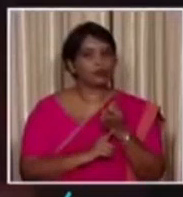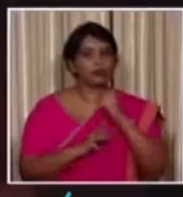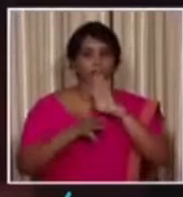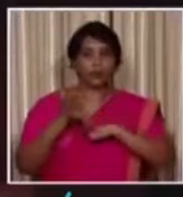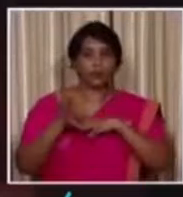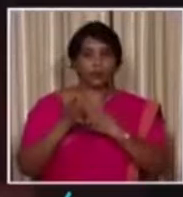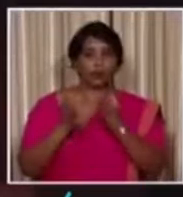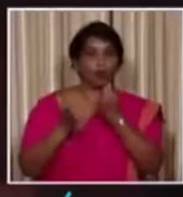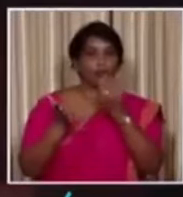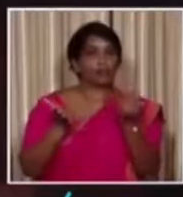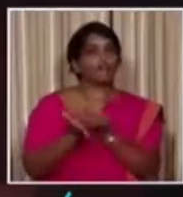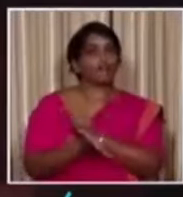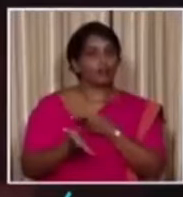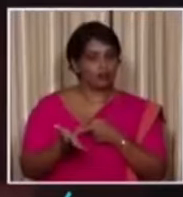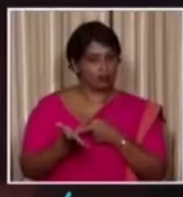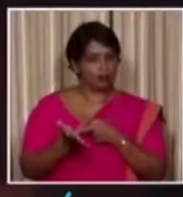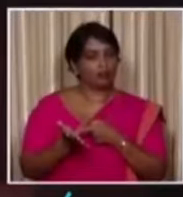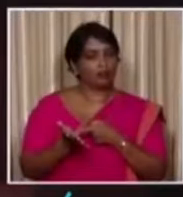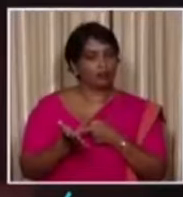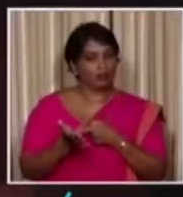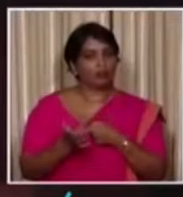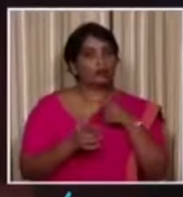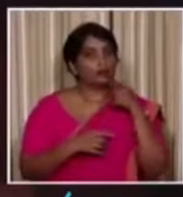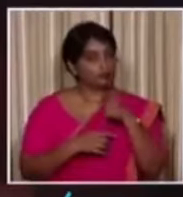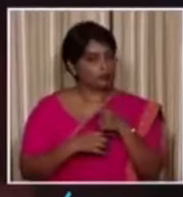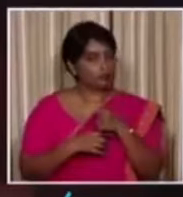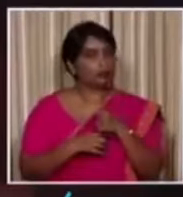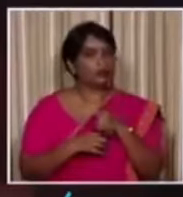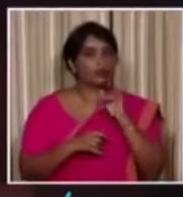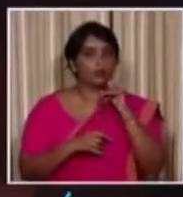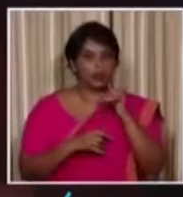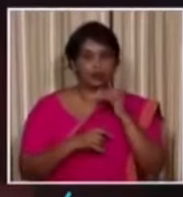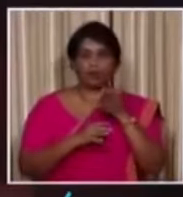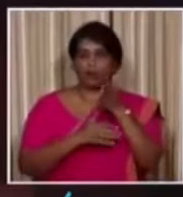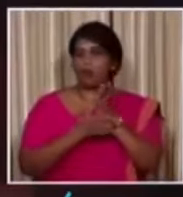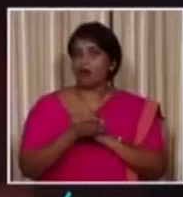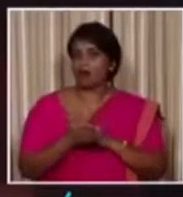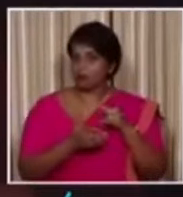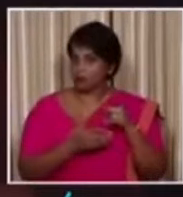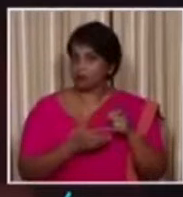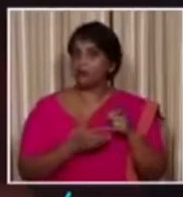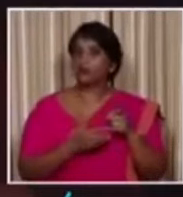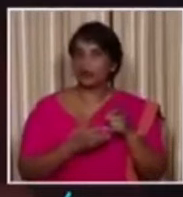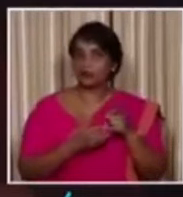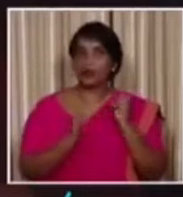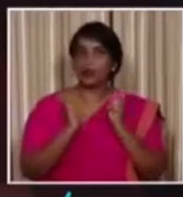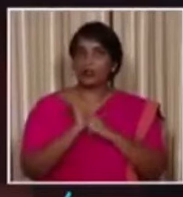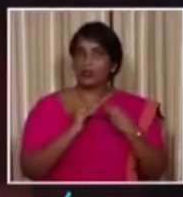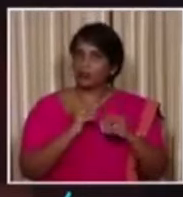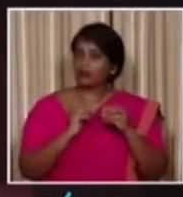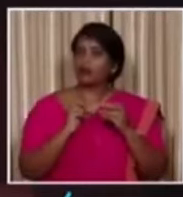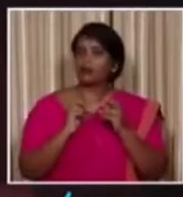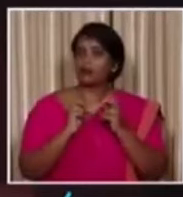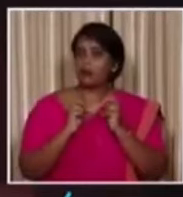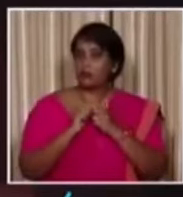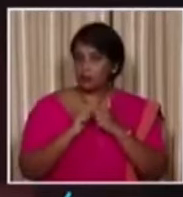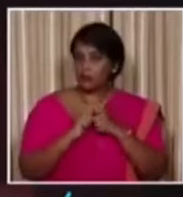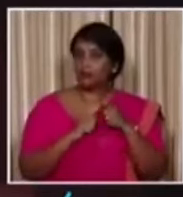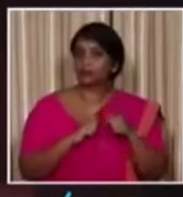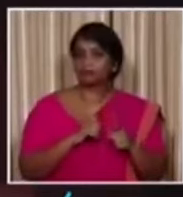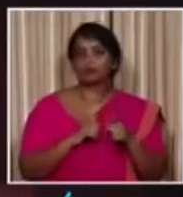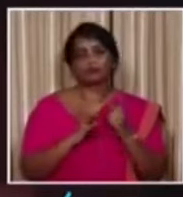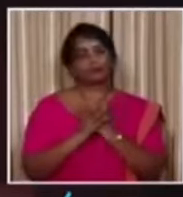අයවැය මුදල් වෙන් කරා මේ සමහර කොටසකගේ ඒ ශුද්‍ර මූල්‍ය